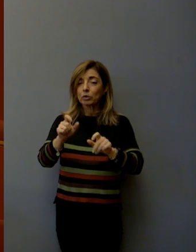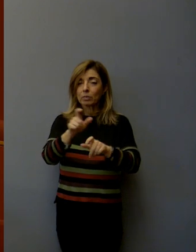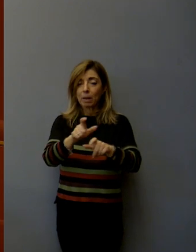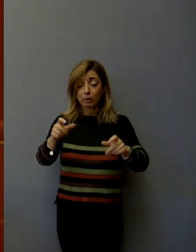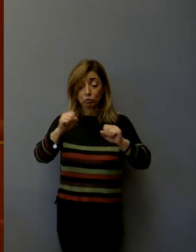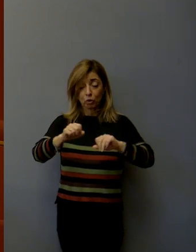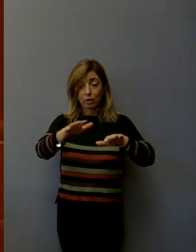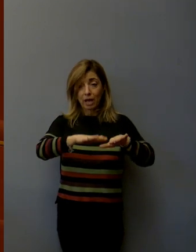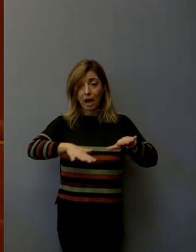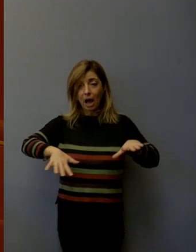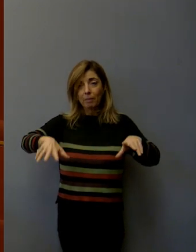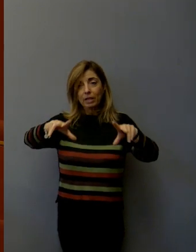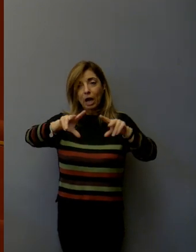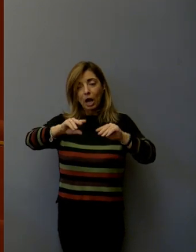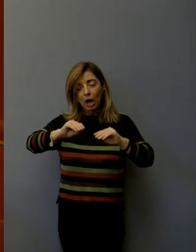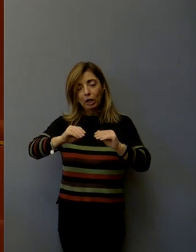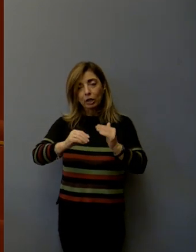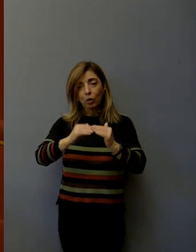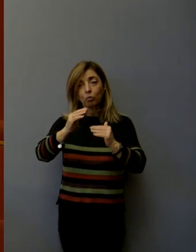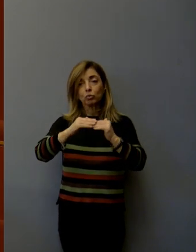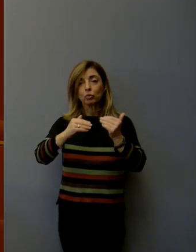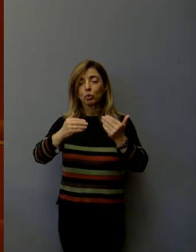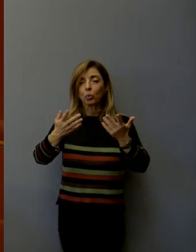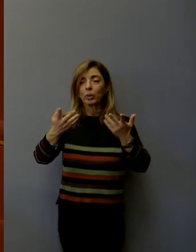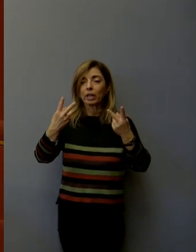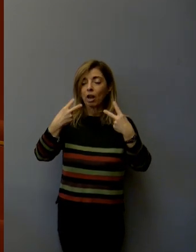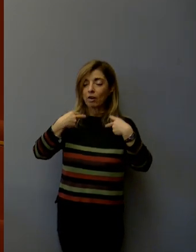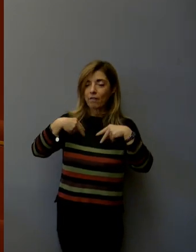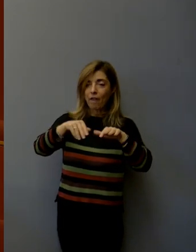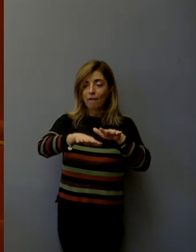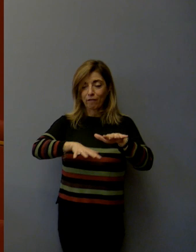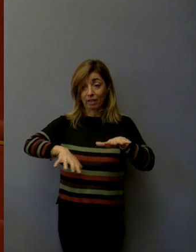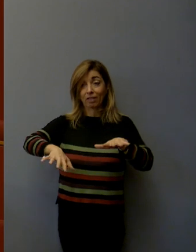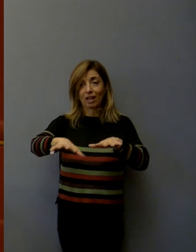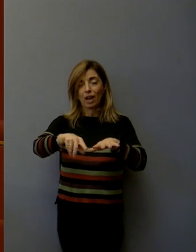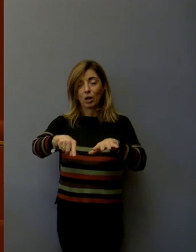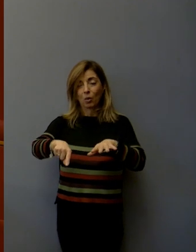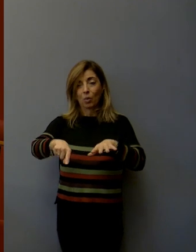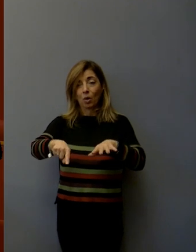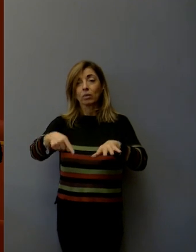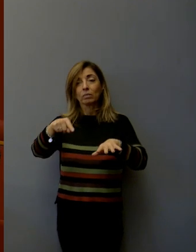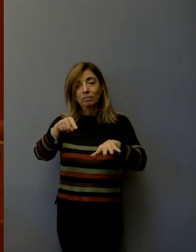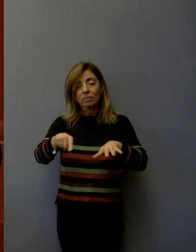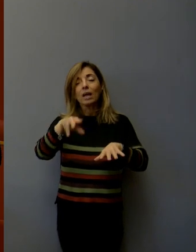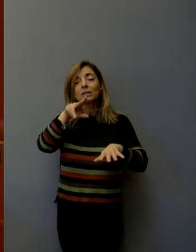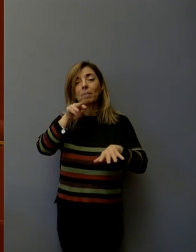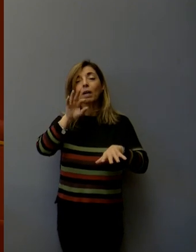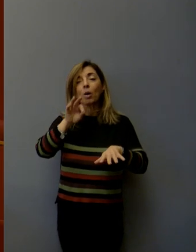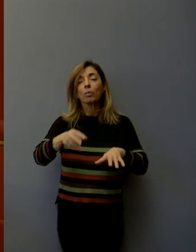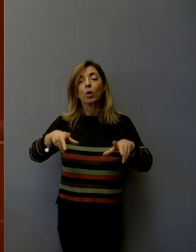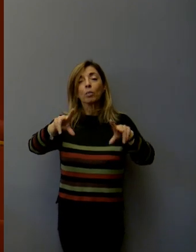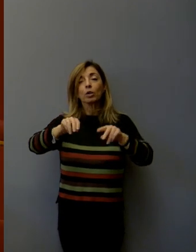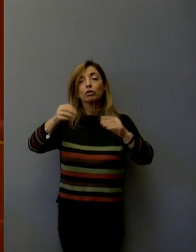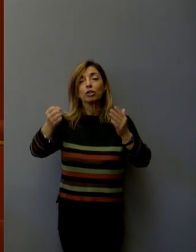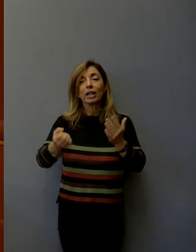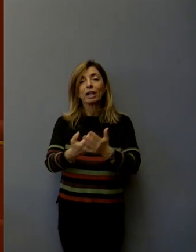ricostruire un tessuto sociale A un tessuto Vitale e quindi in questo senso si parla di rigenerazione in questo senso si parla